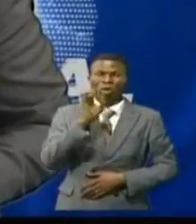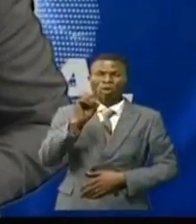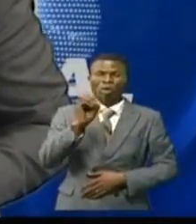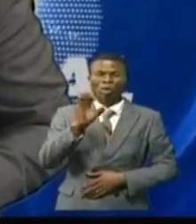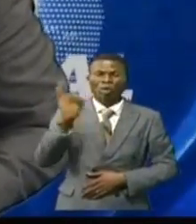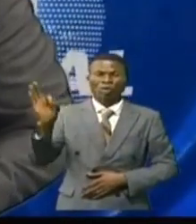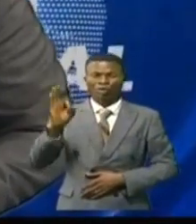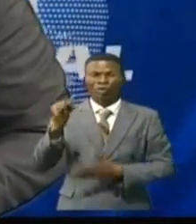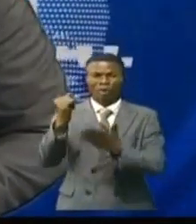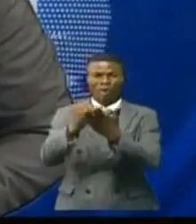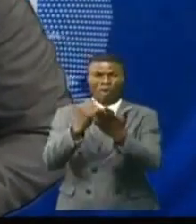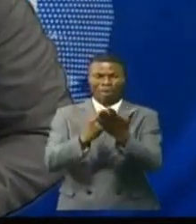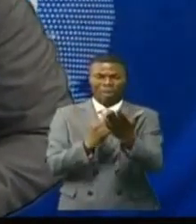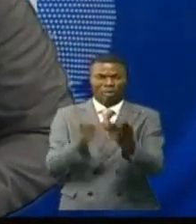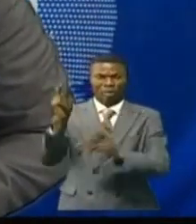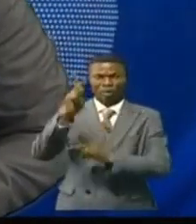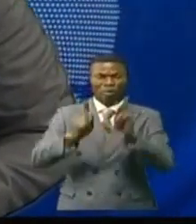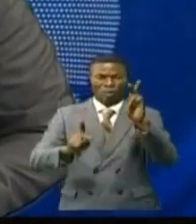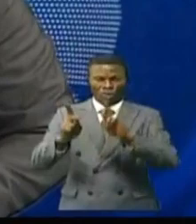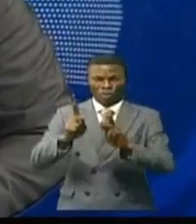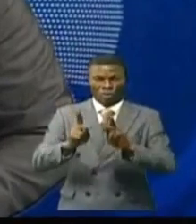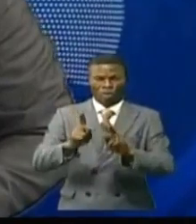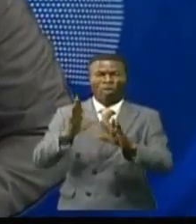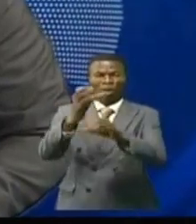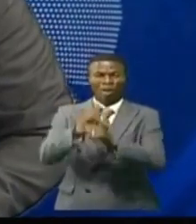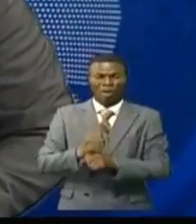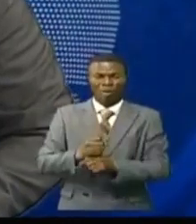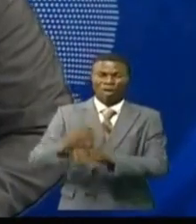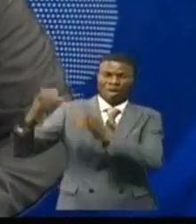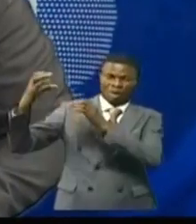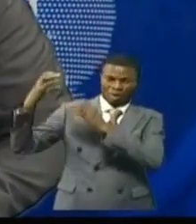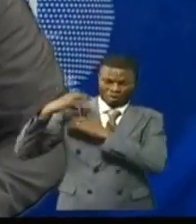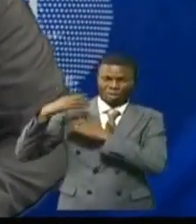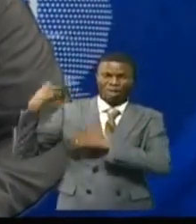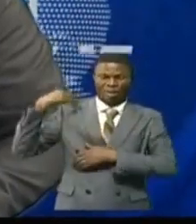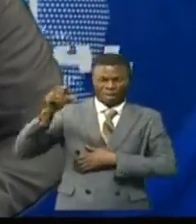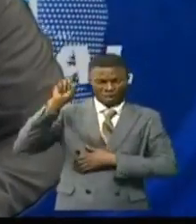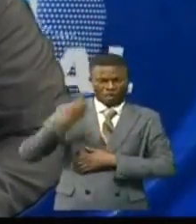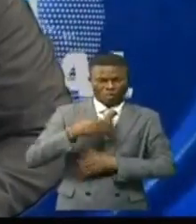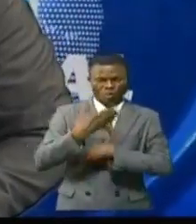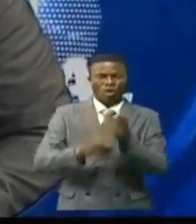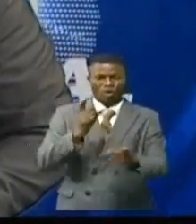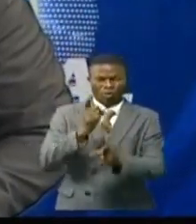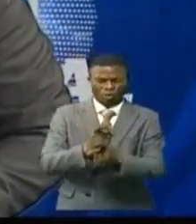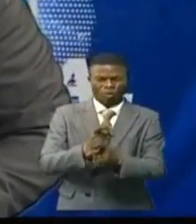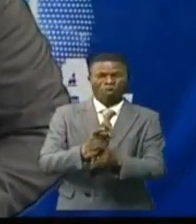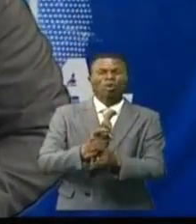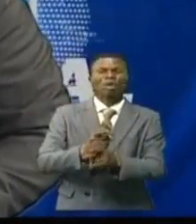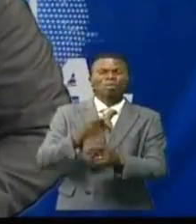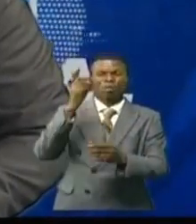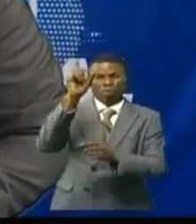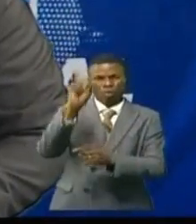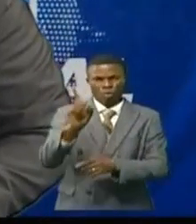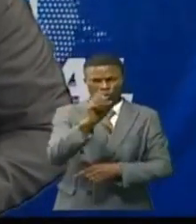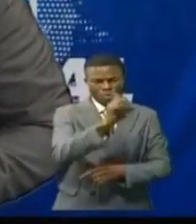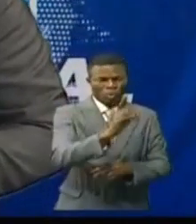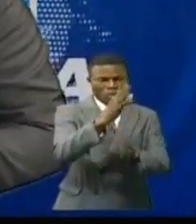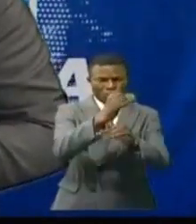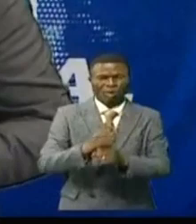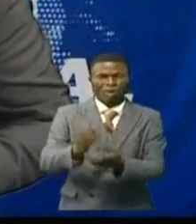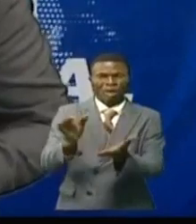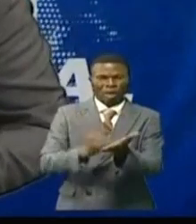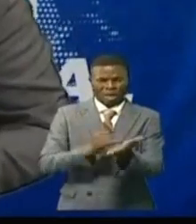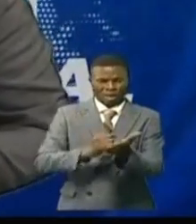de l'identification de la population qui a reçu cette mission de l'État tient à tout prix à matérialiser ce vœu tant exprimé. La solution